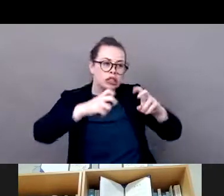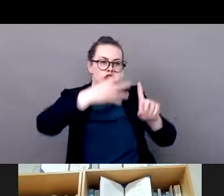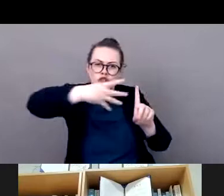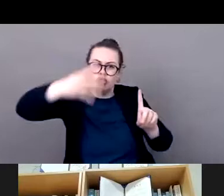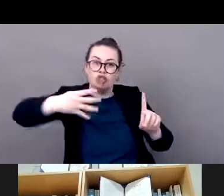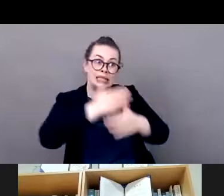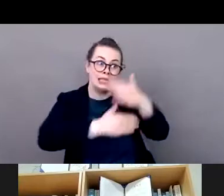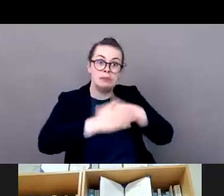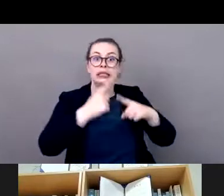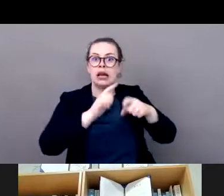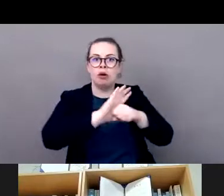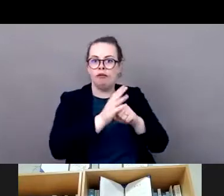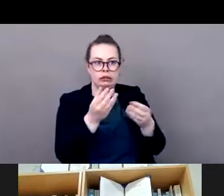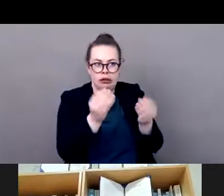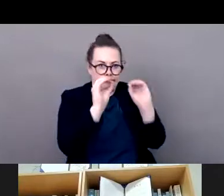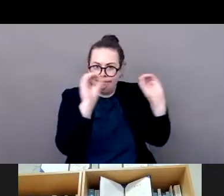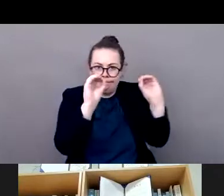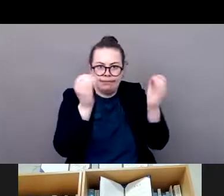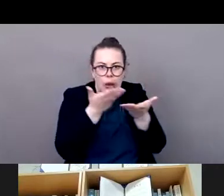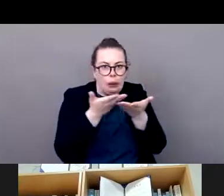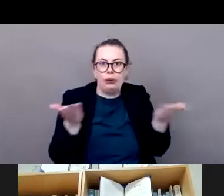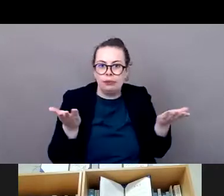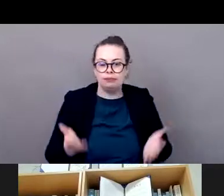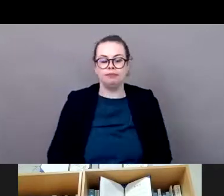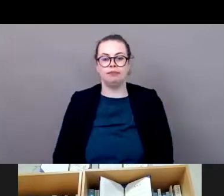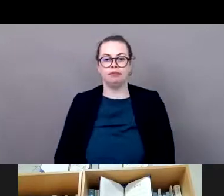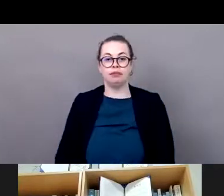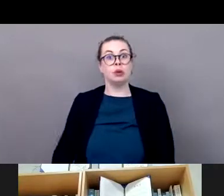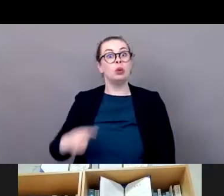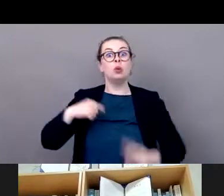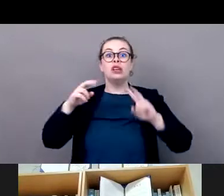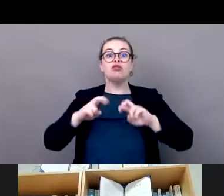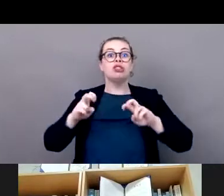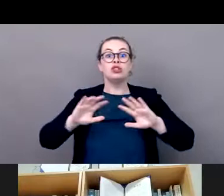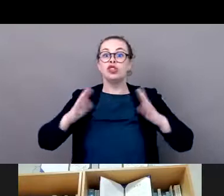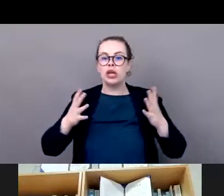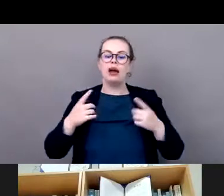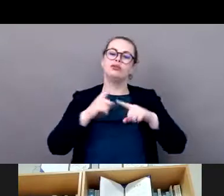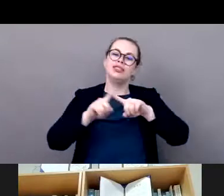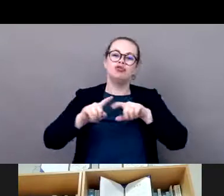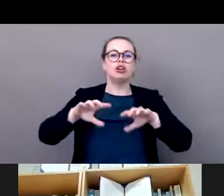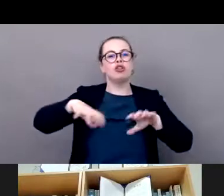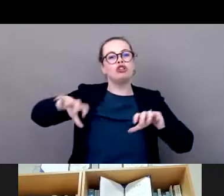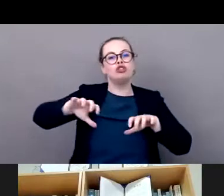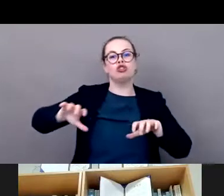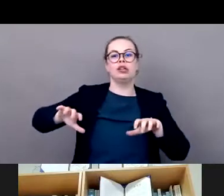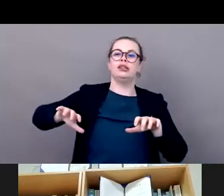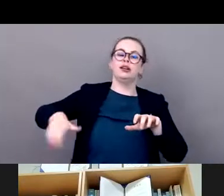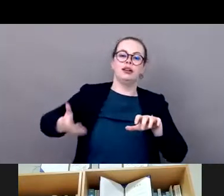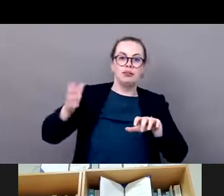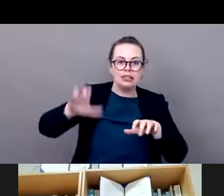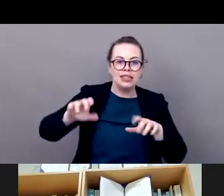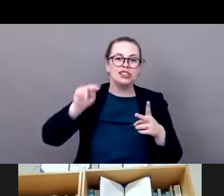manque d'inclusion générale. Deuxième phase de l'étude, elle a été menée par des professionnels locaux au